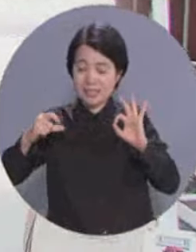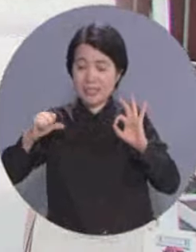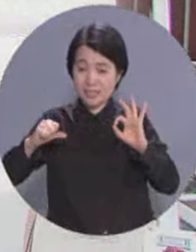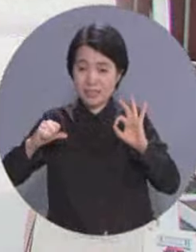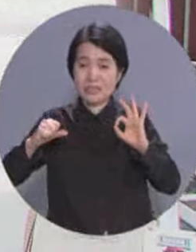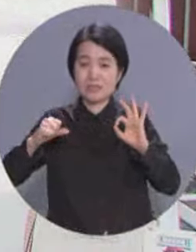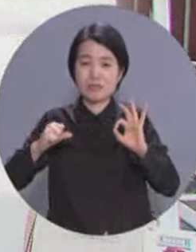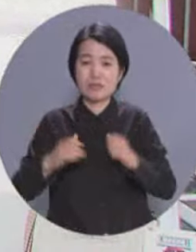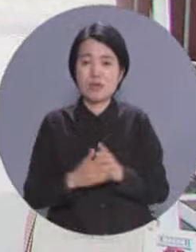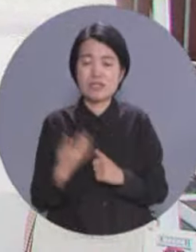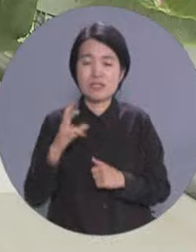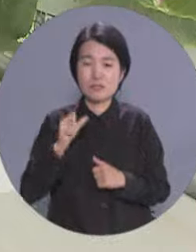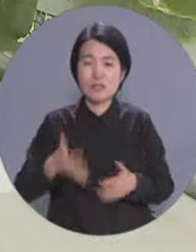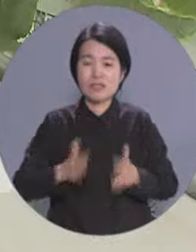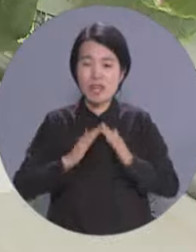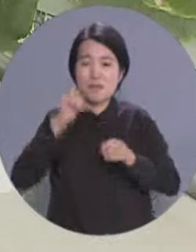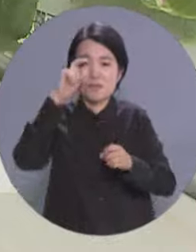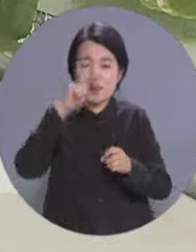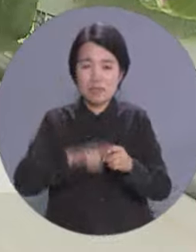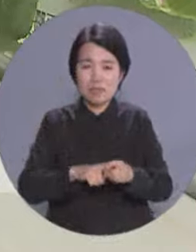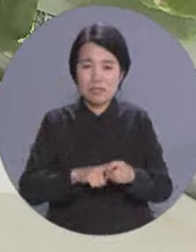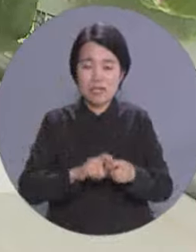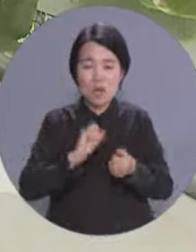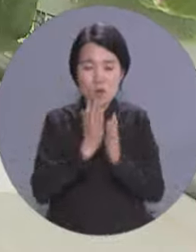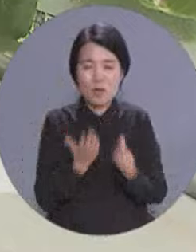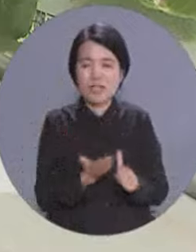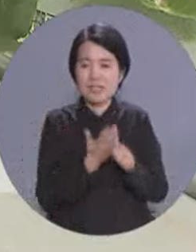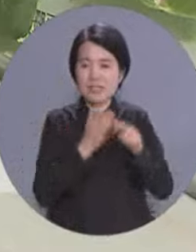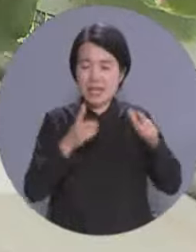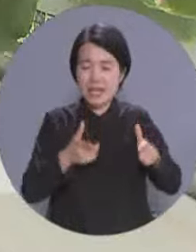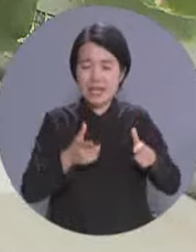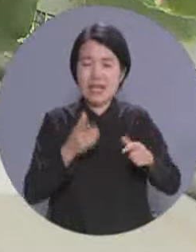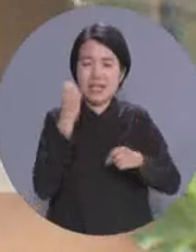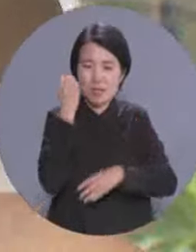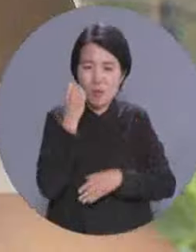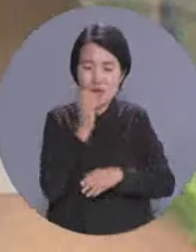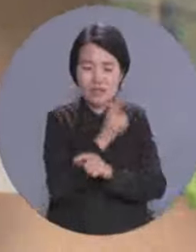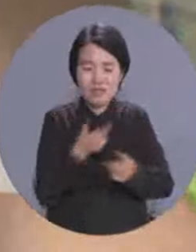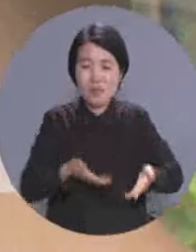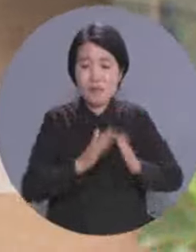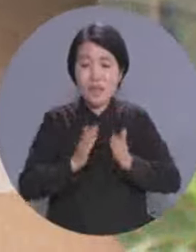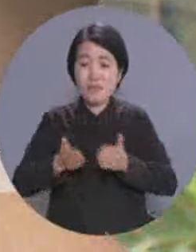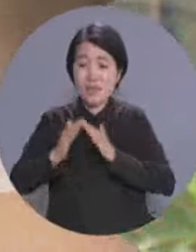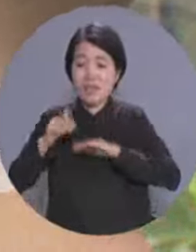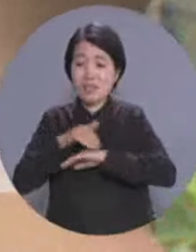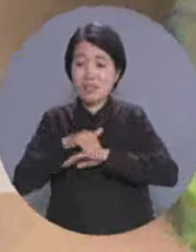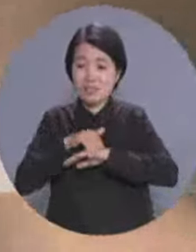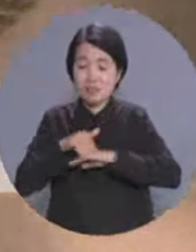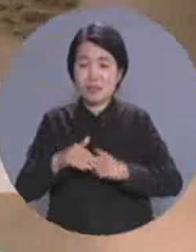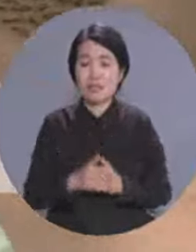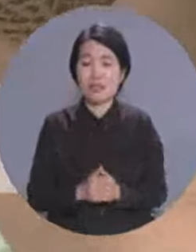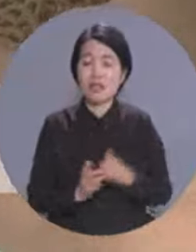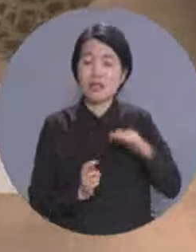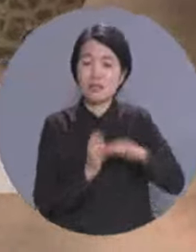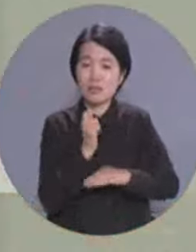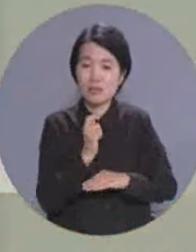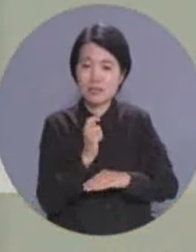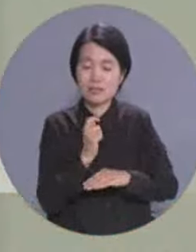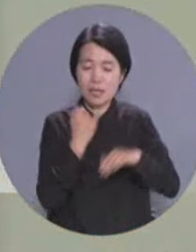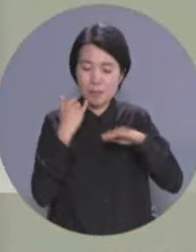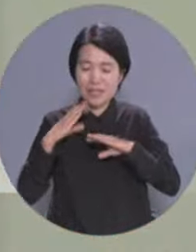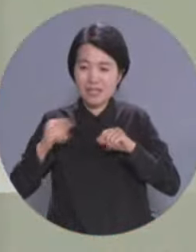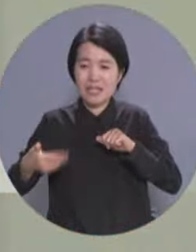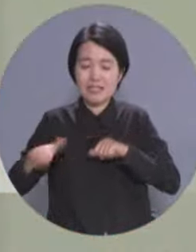2025년 준공을 목표로 스마트 원예단지 기반의 필요한 시설들을 갖출 계획입니다 고흥군은 고흥만